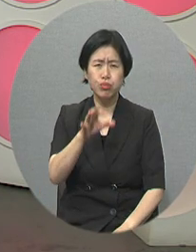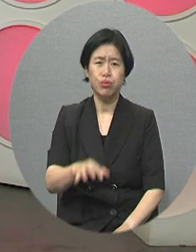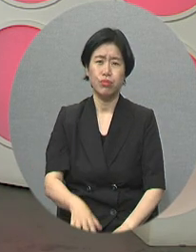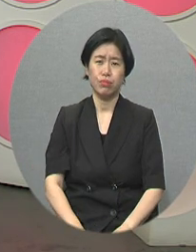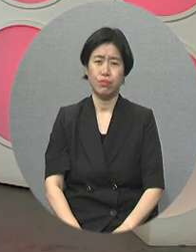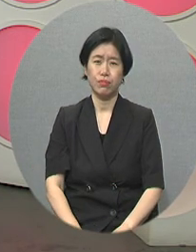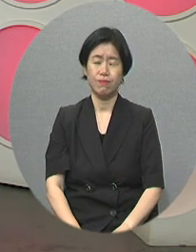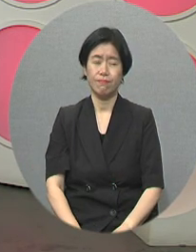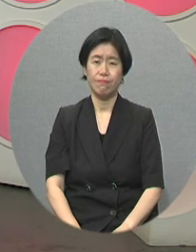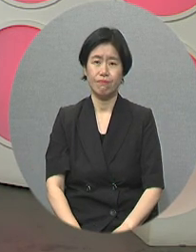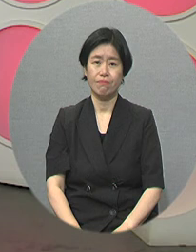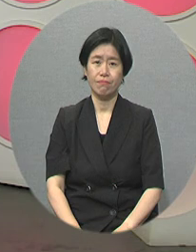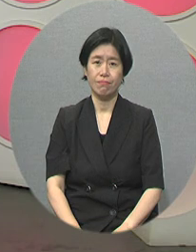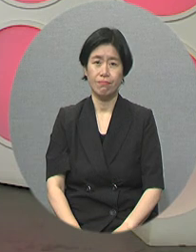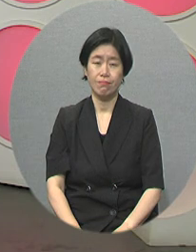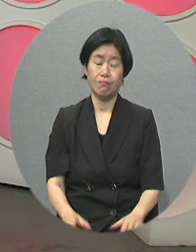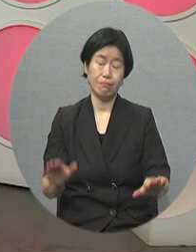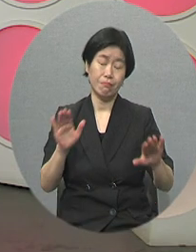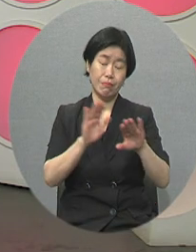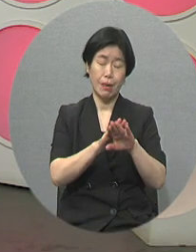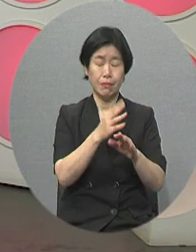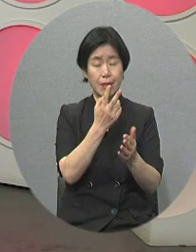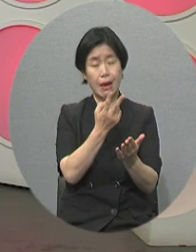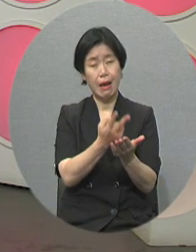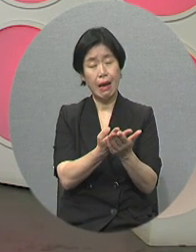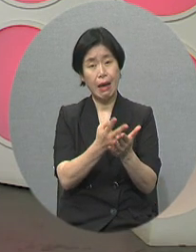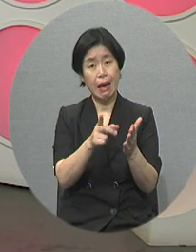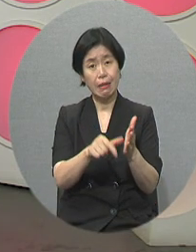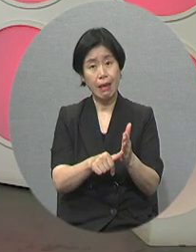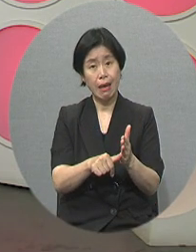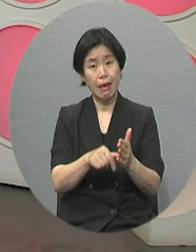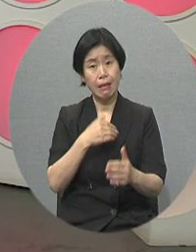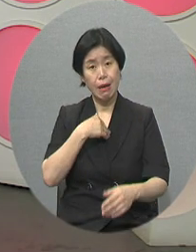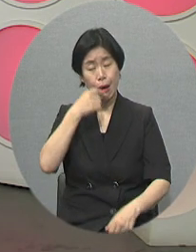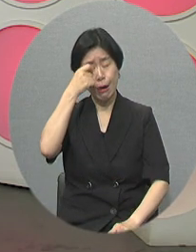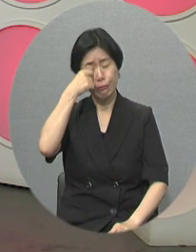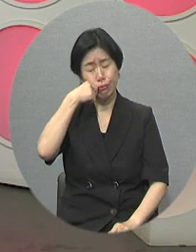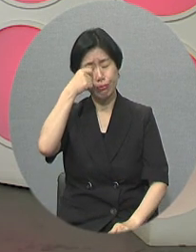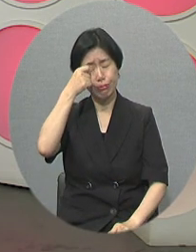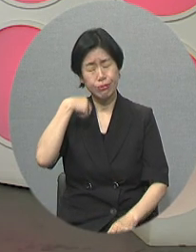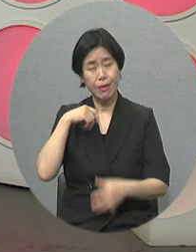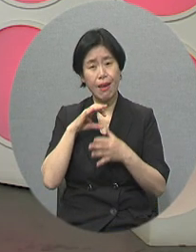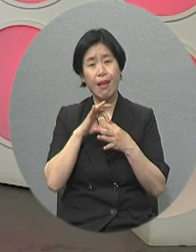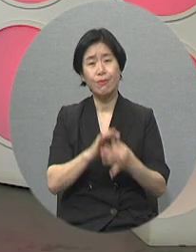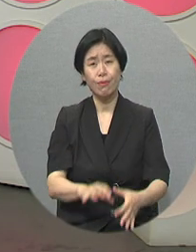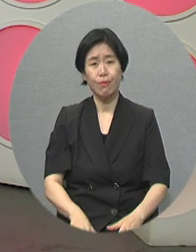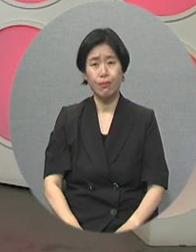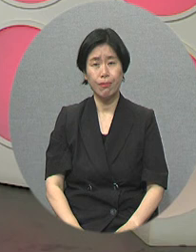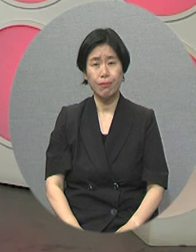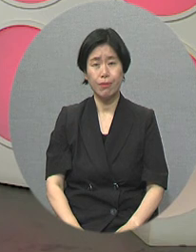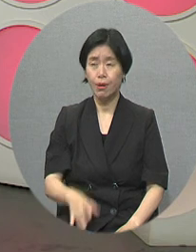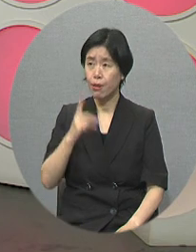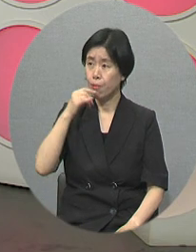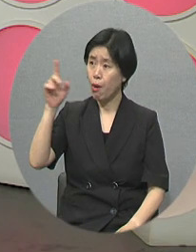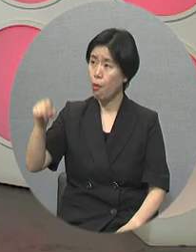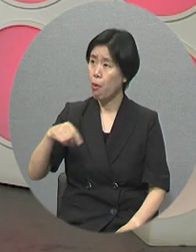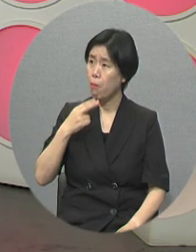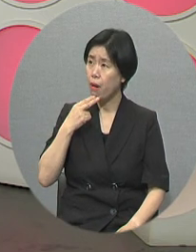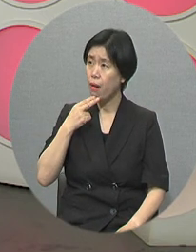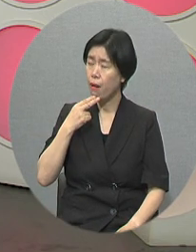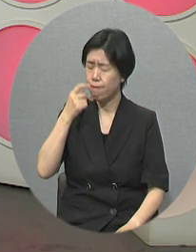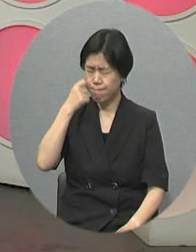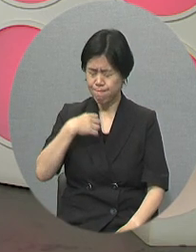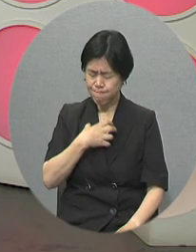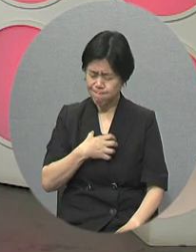못했습니다. 잠자리에 들던 그날 밤 저는 눈이 퉁퉁 부을 정도로 원망과 서러움의